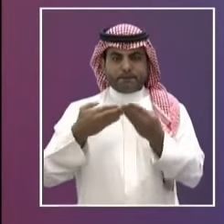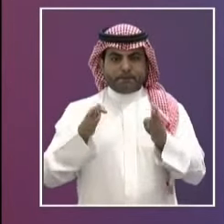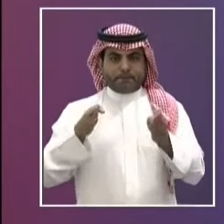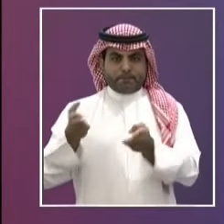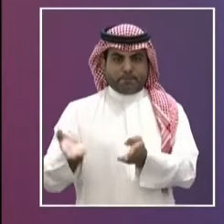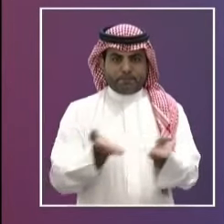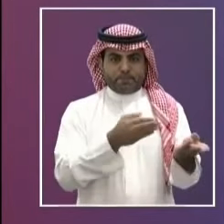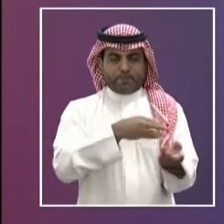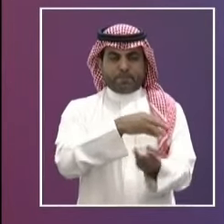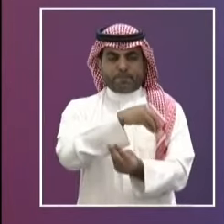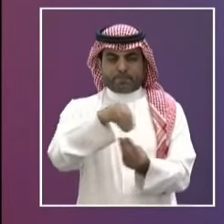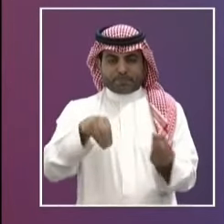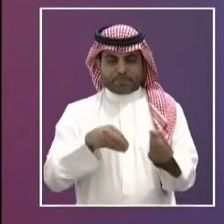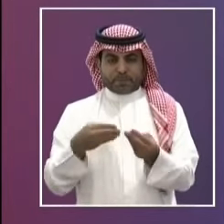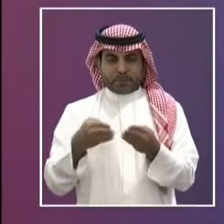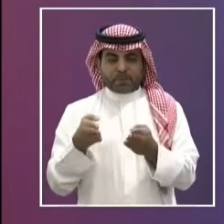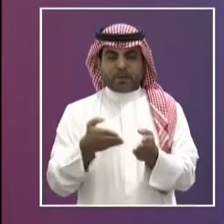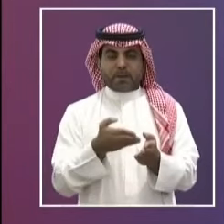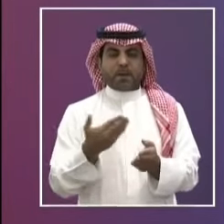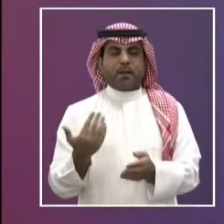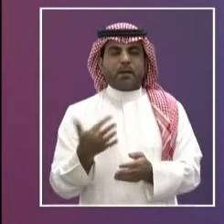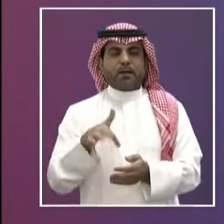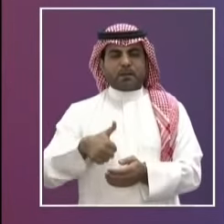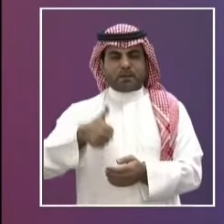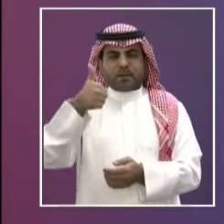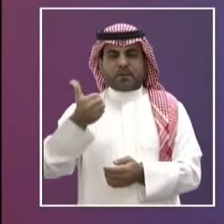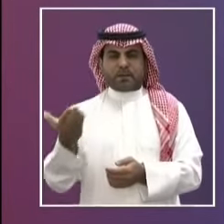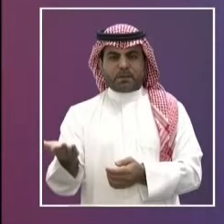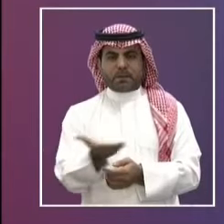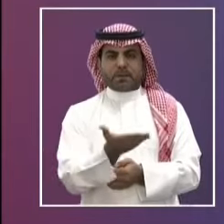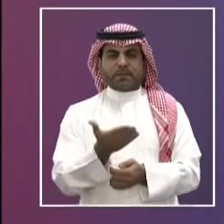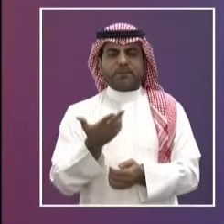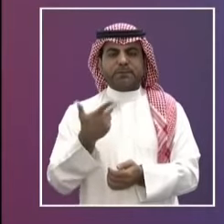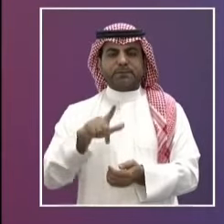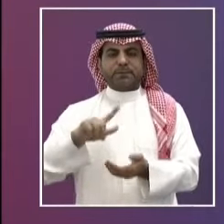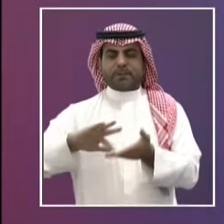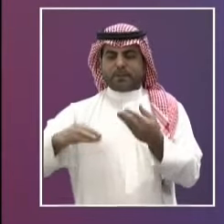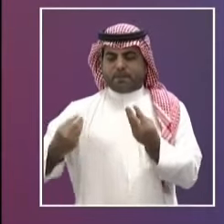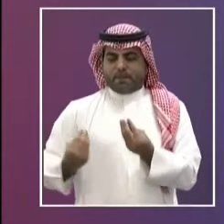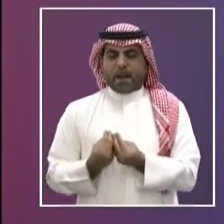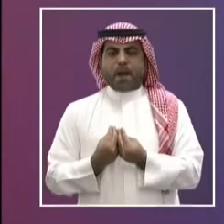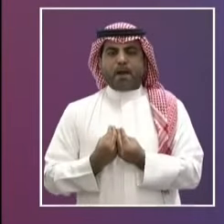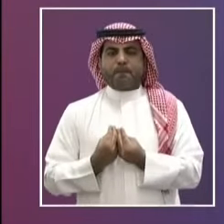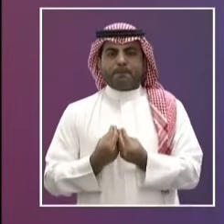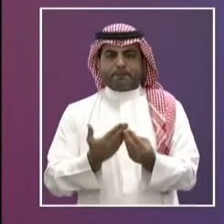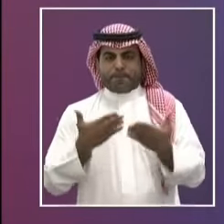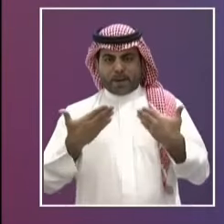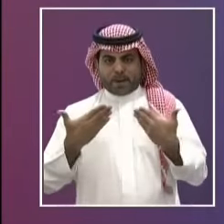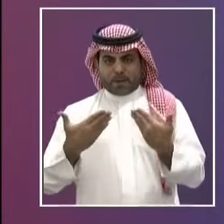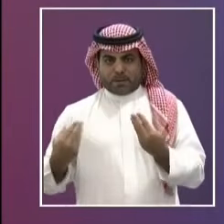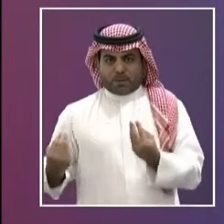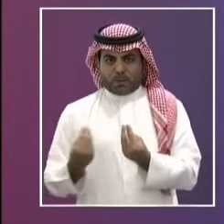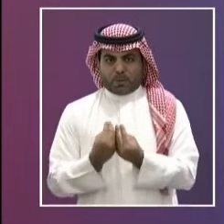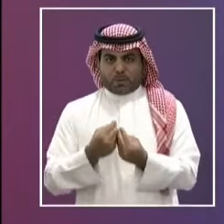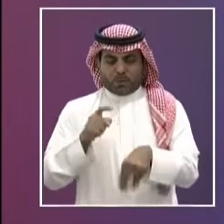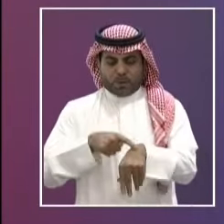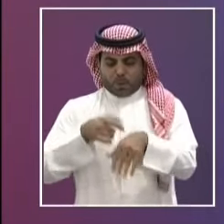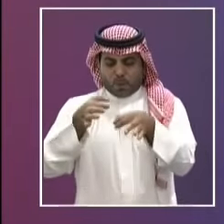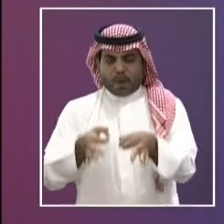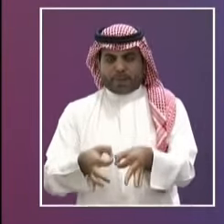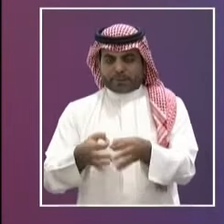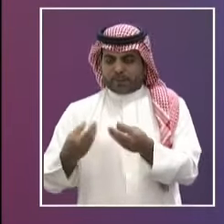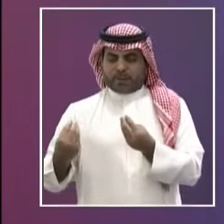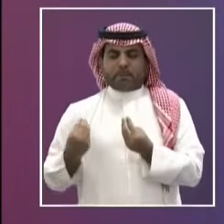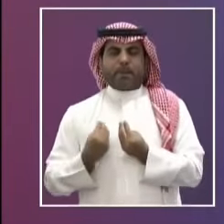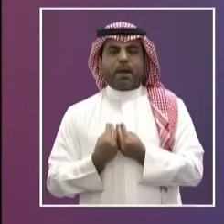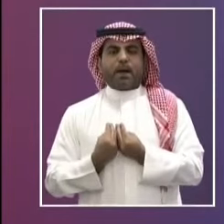استفاد منها في هذا التصريح وهو إمكانية إصدار تصريح لمرافق مع المعتمر في نفس الفترة اللي هو